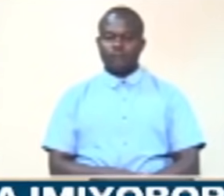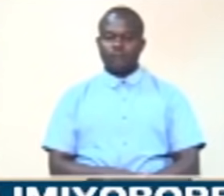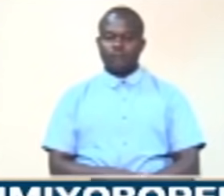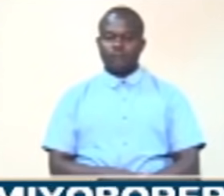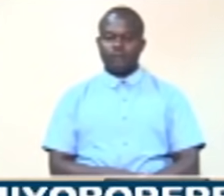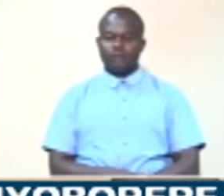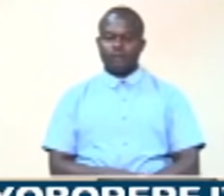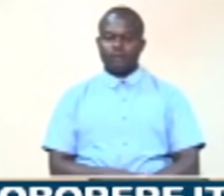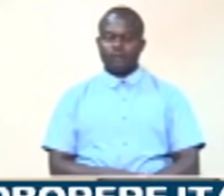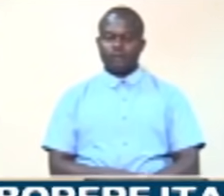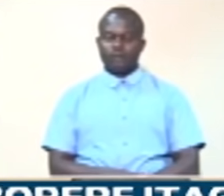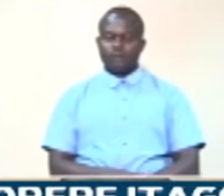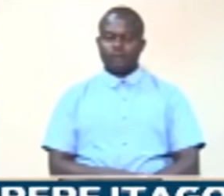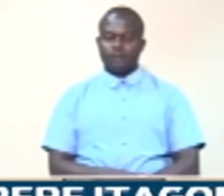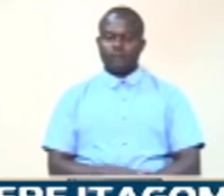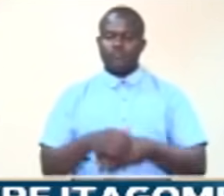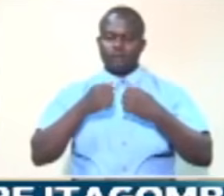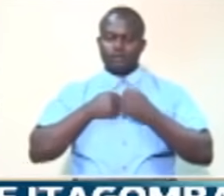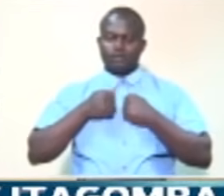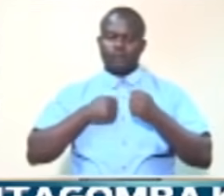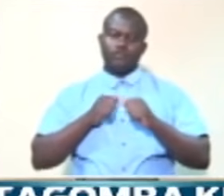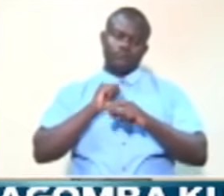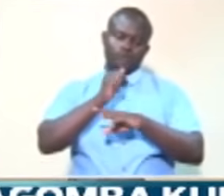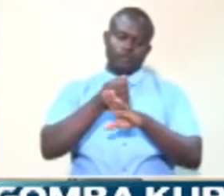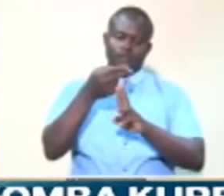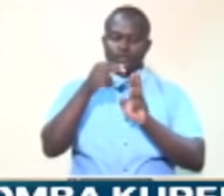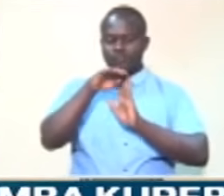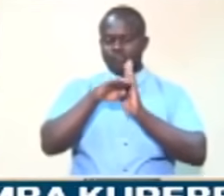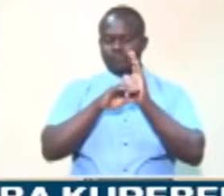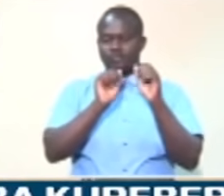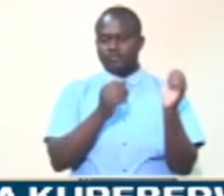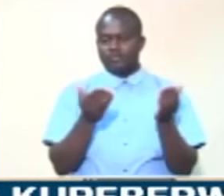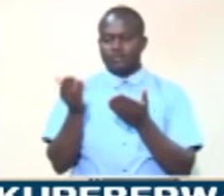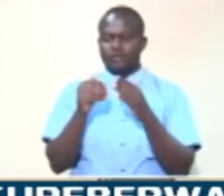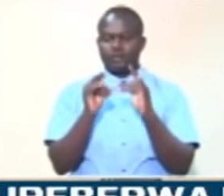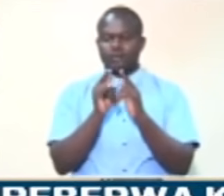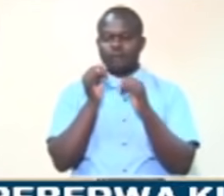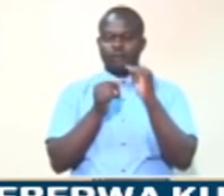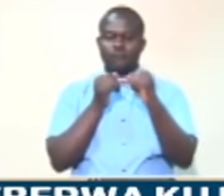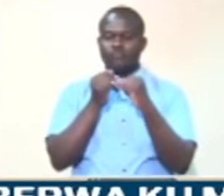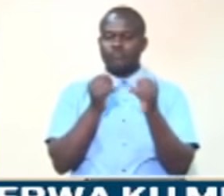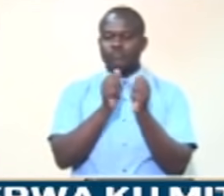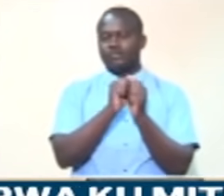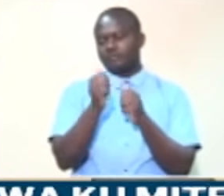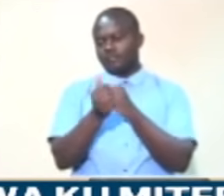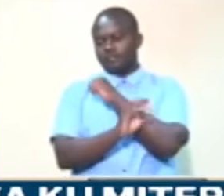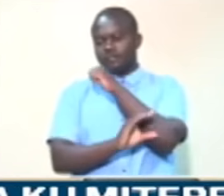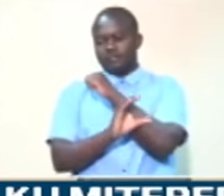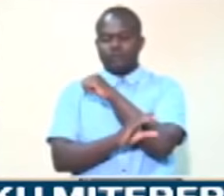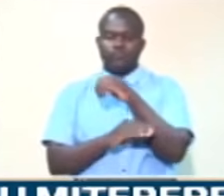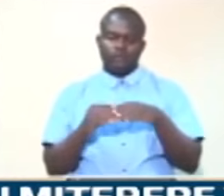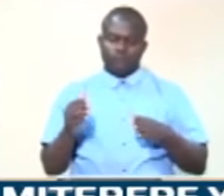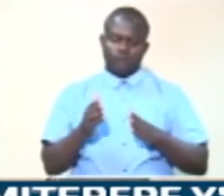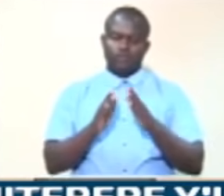with some other countries as well. U Rwanda rwashyizwe ku rutonde rwashobora kwakira inama mpuzamahanga hamwe n'ibindi bihugu. Ni